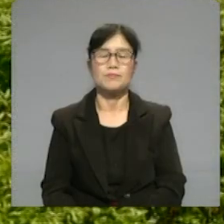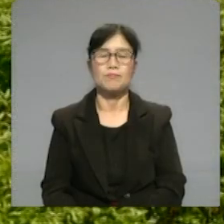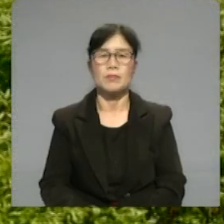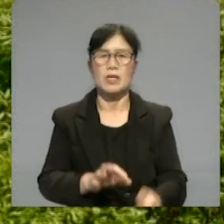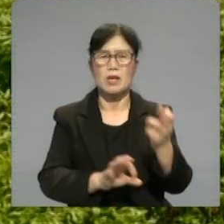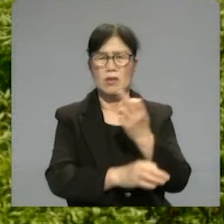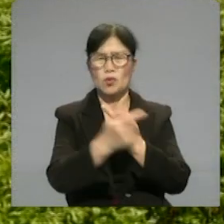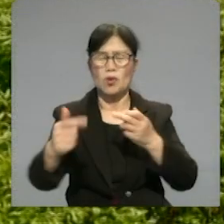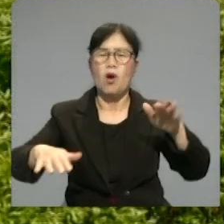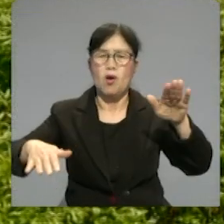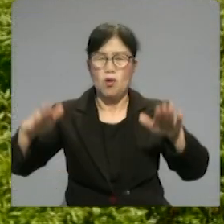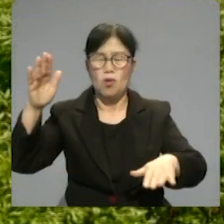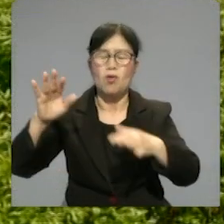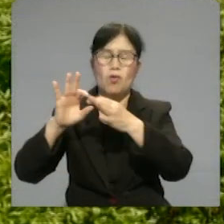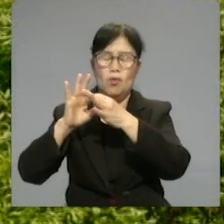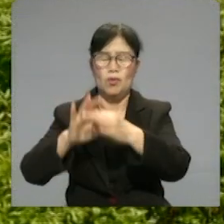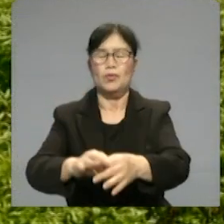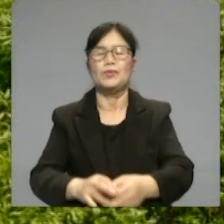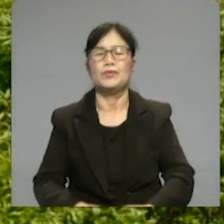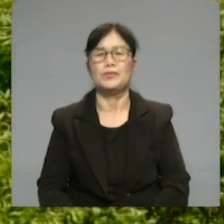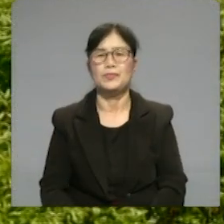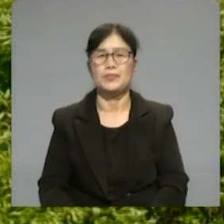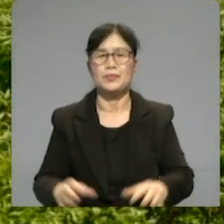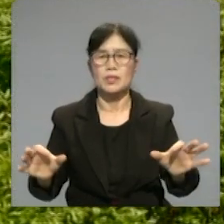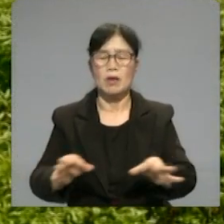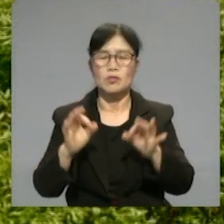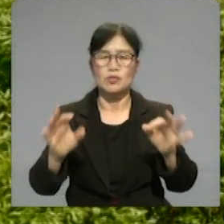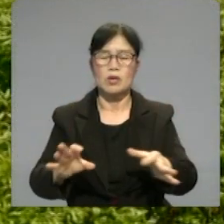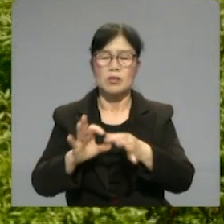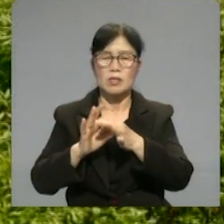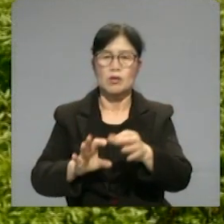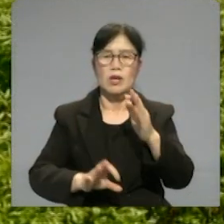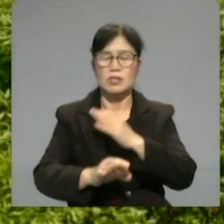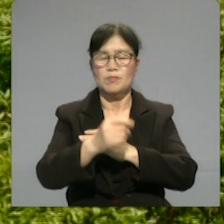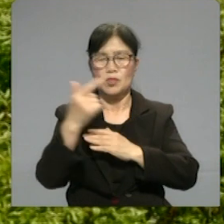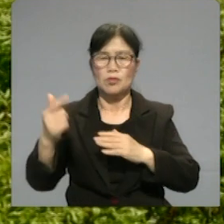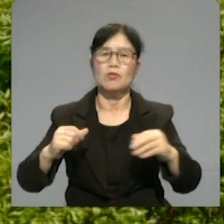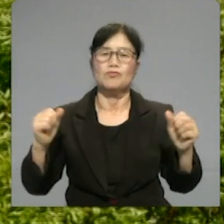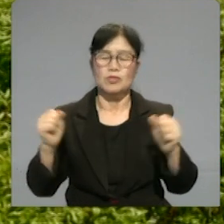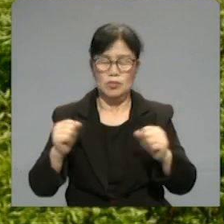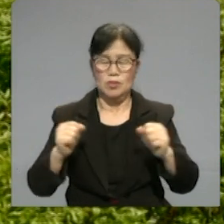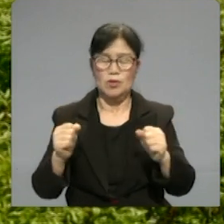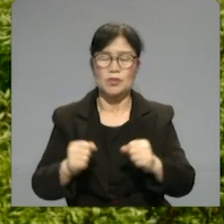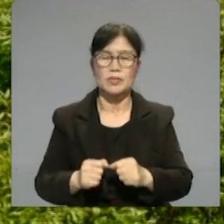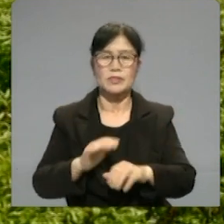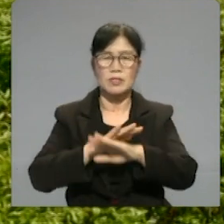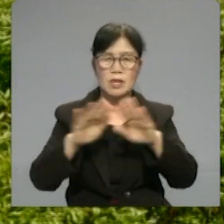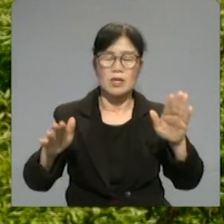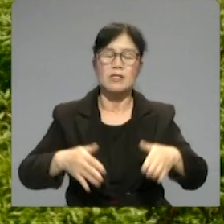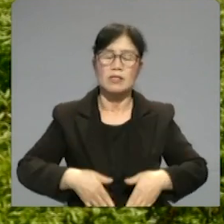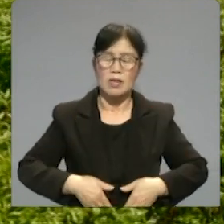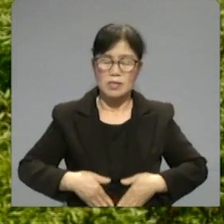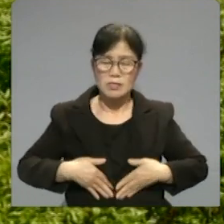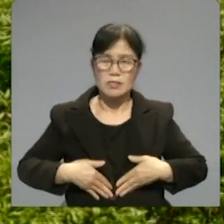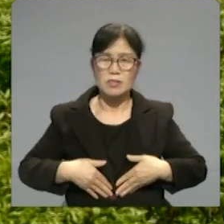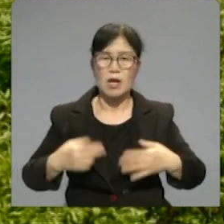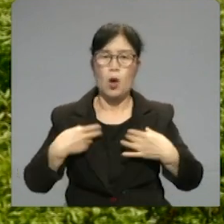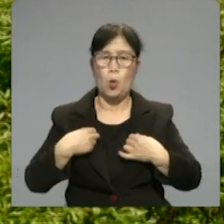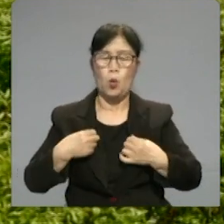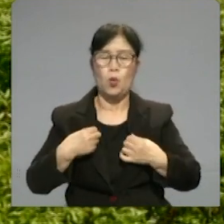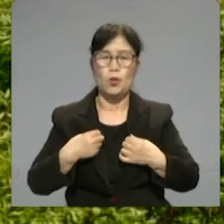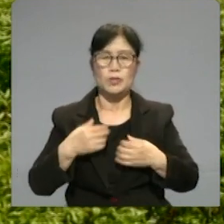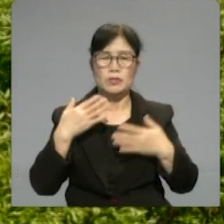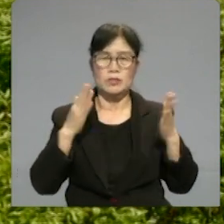일교차 큰 날씨가 이어지고 있습니다 당분간 계속해서 아침 저녁으로는 쌀쌀하고 낮에는 따뜻해서 옷차림을 잘